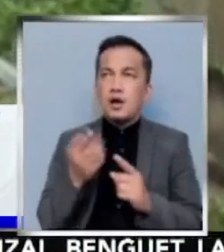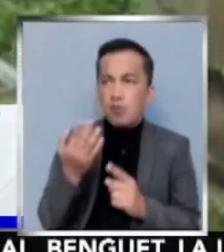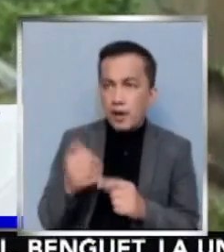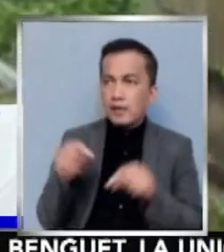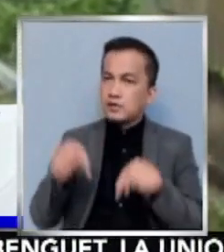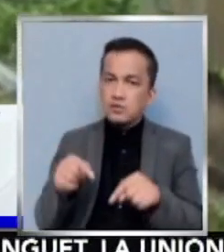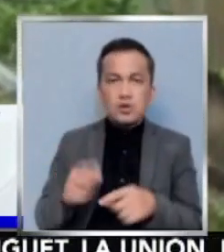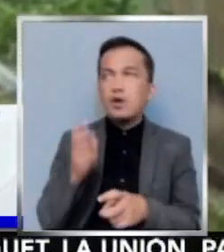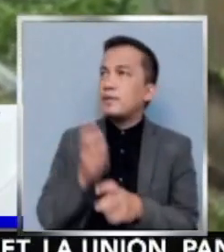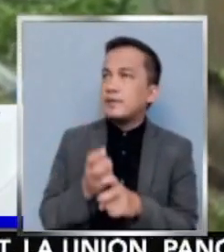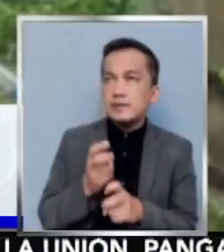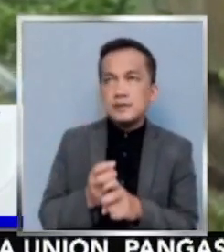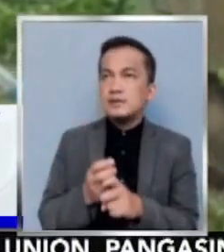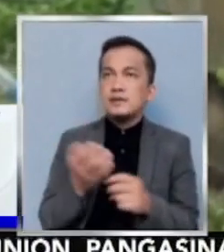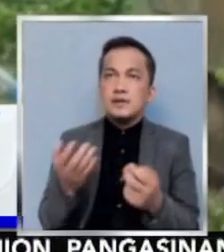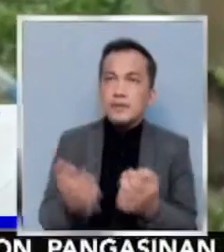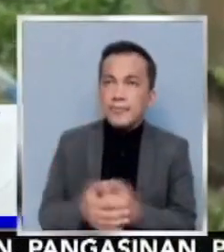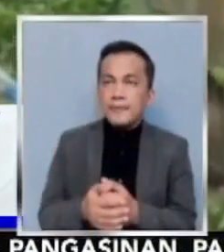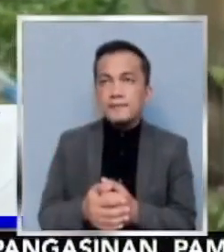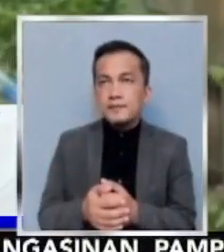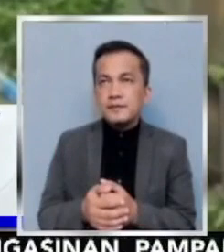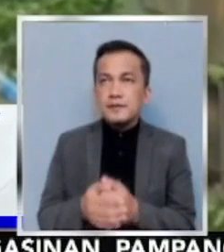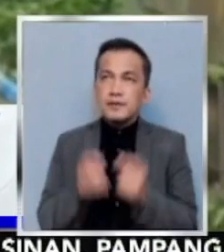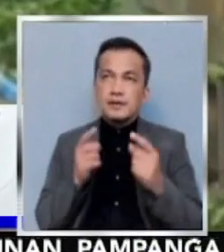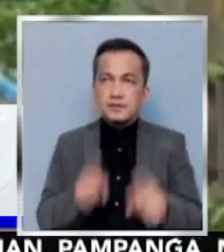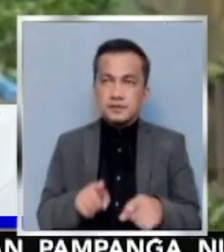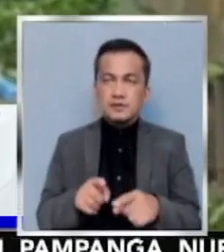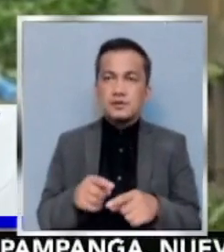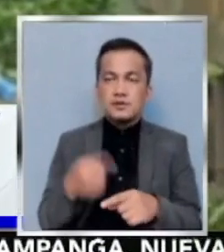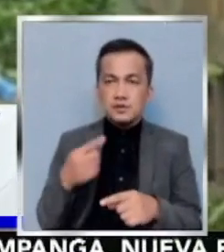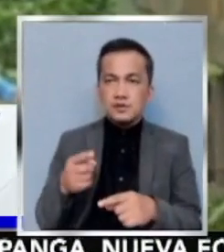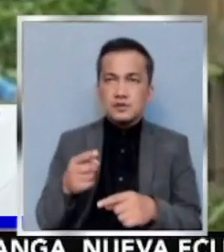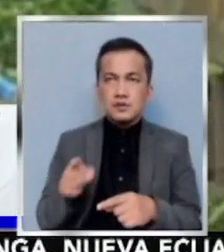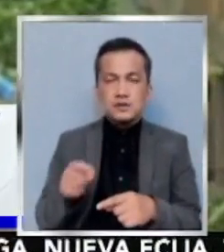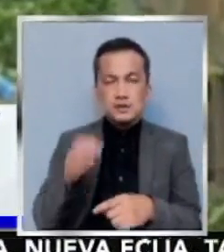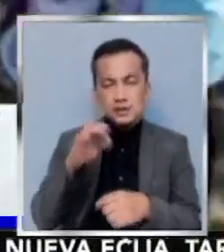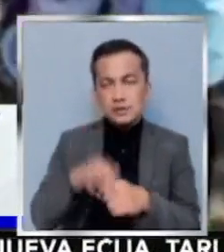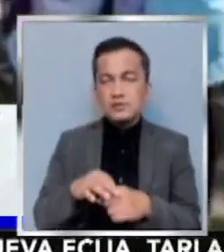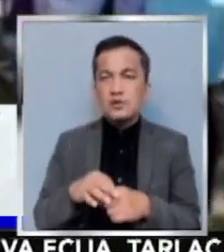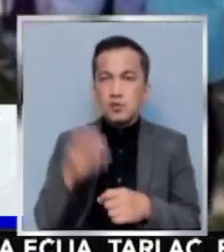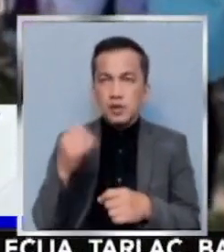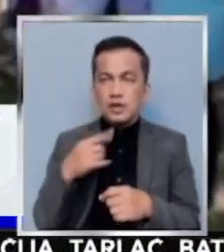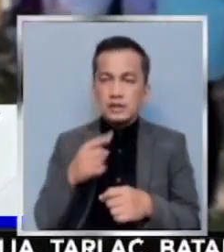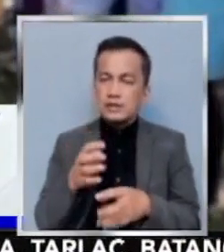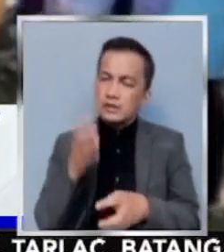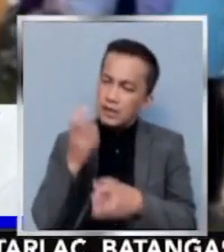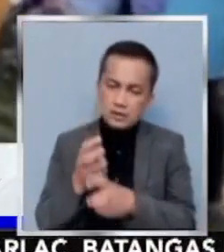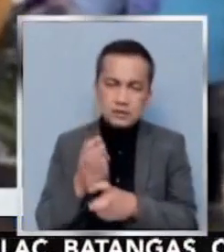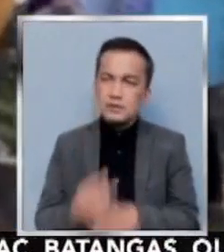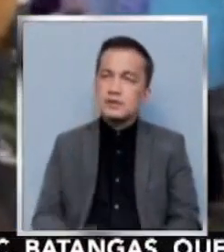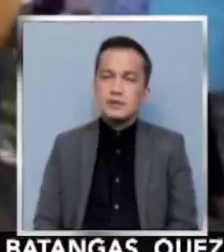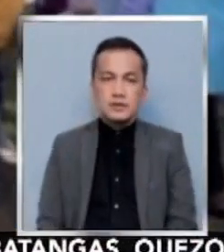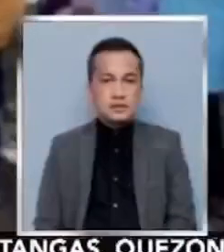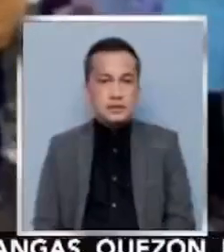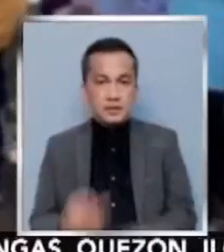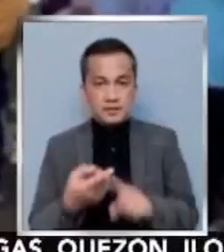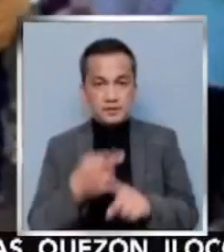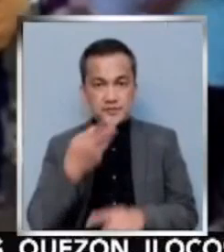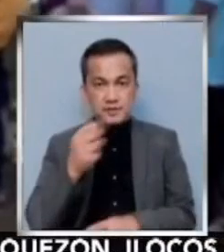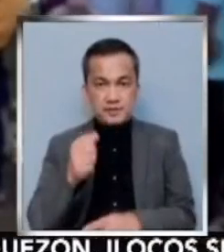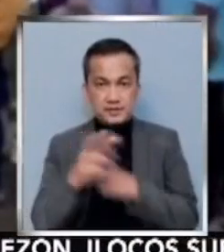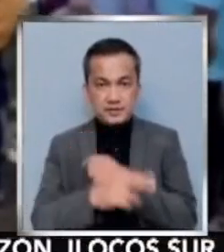na pangyayari noong first election kasi na sobrang hirap. Mula sa GMA Regional TV